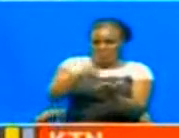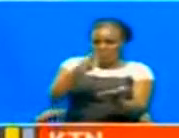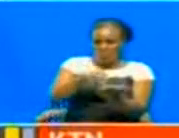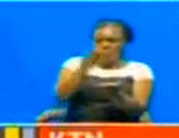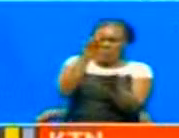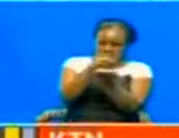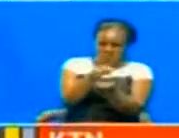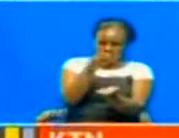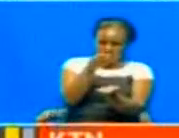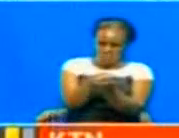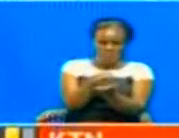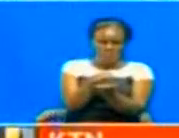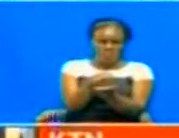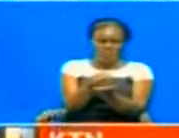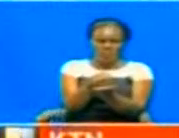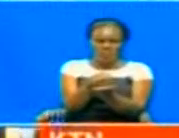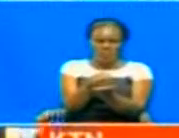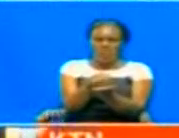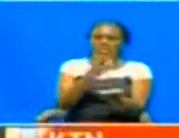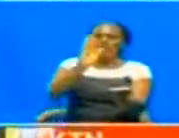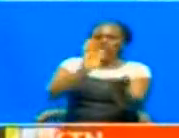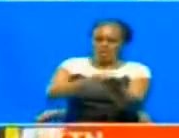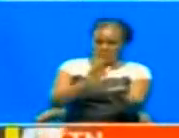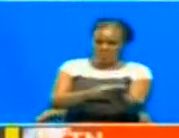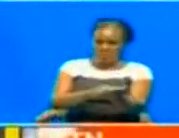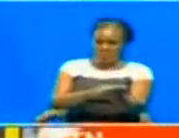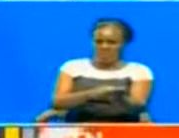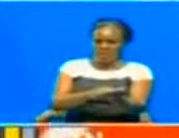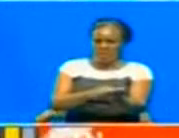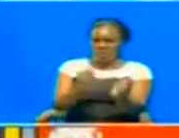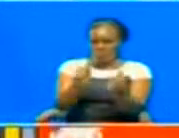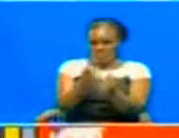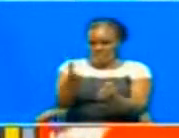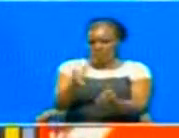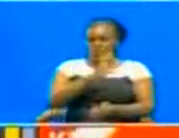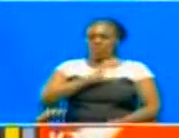ceilings that were recommended by Kremlin various team.